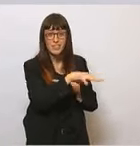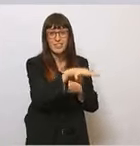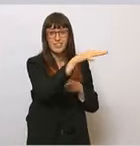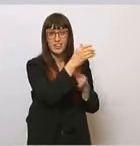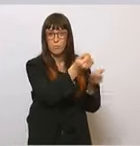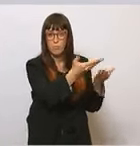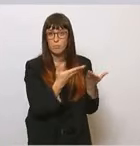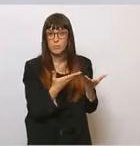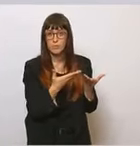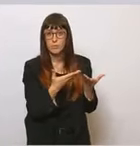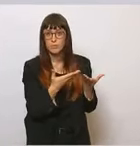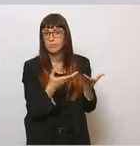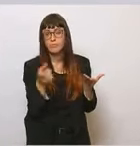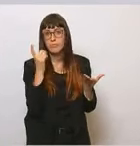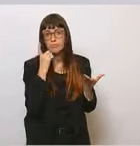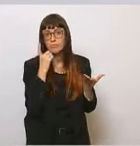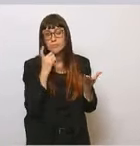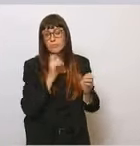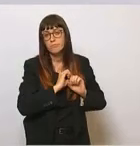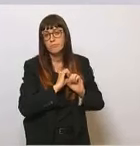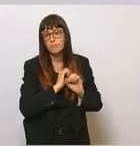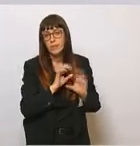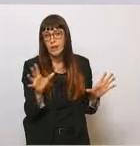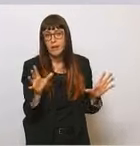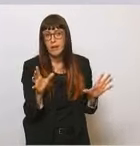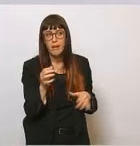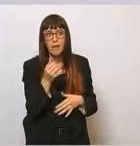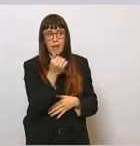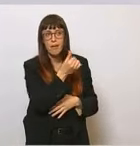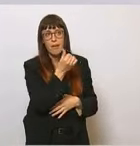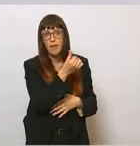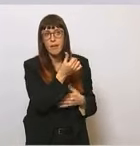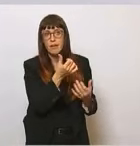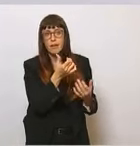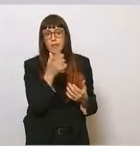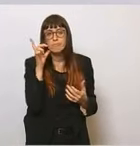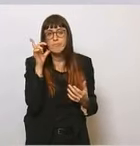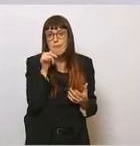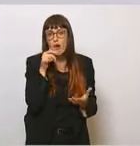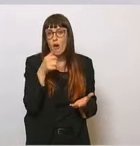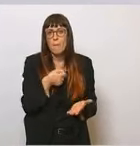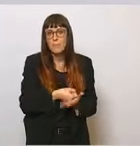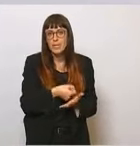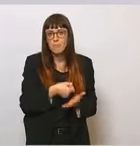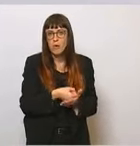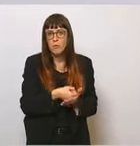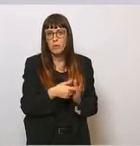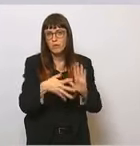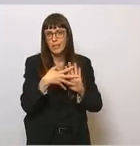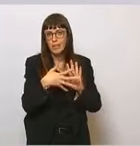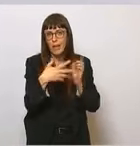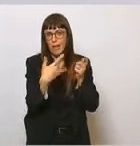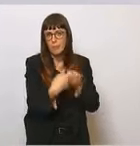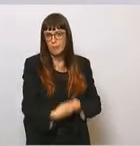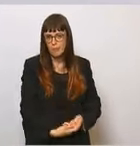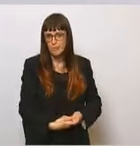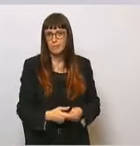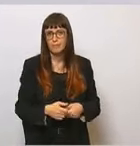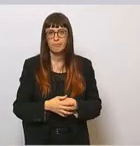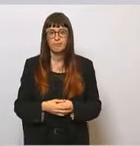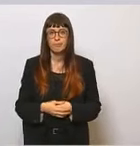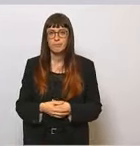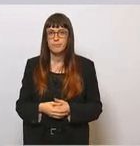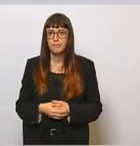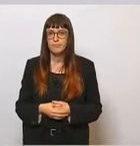d'Apple montre qu'ils essayent de remplir à minima tous les critères. Ils veulent que la charge soit transmise